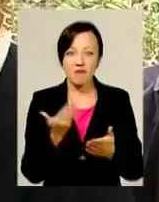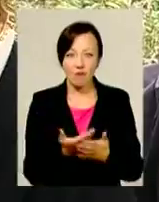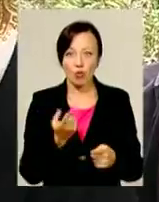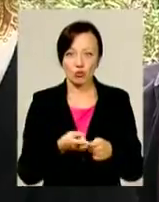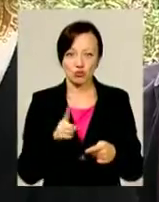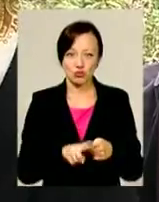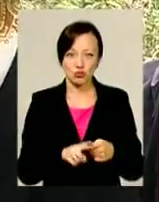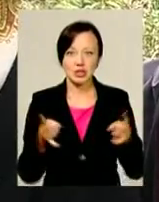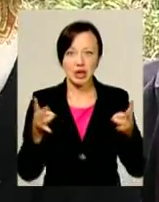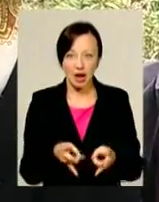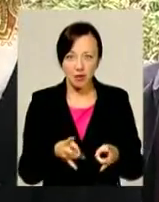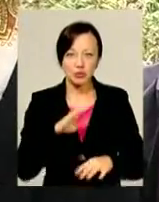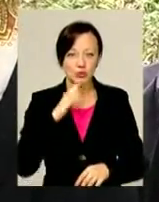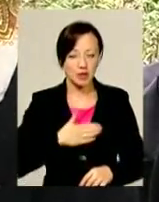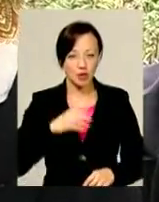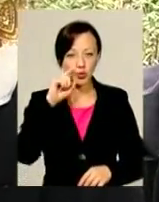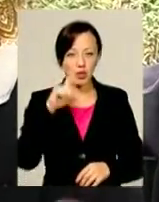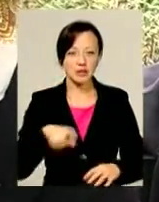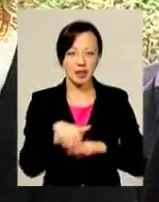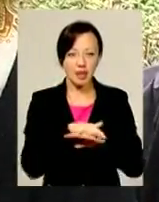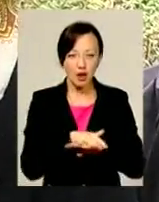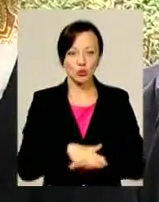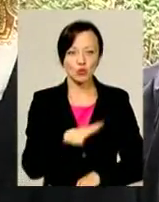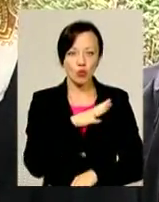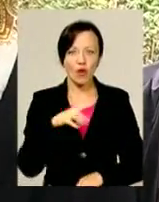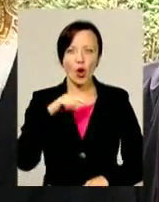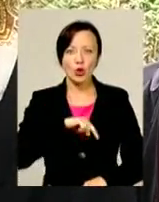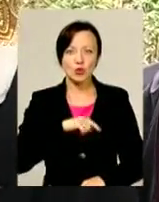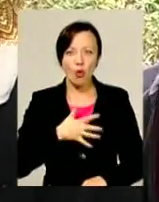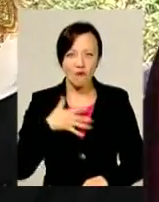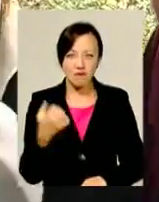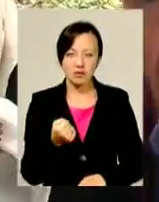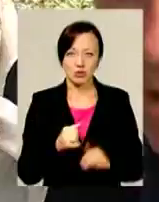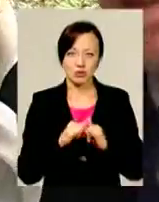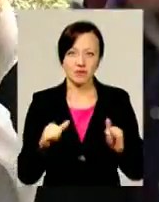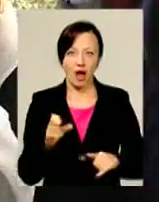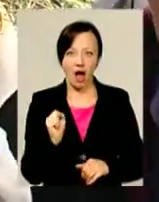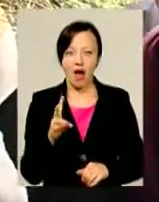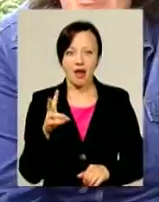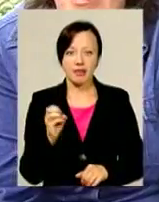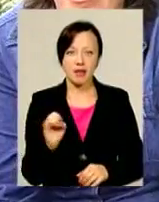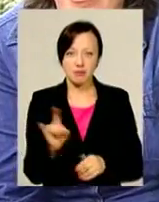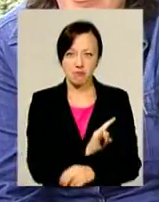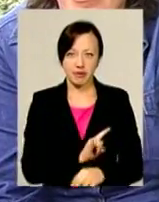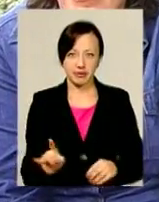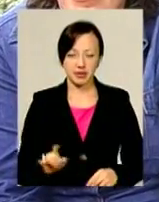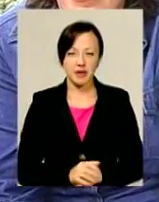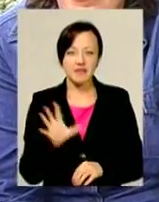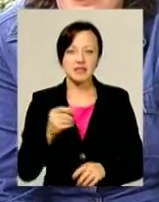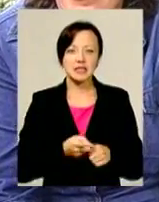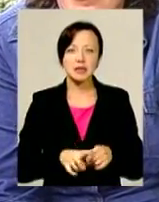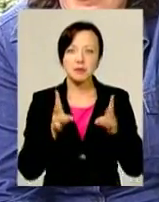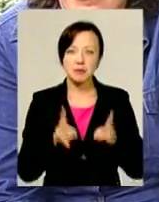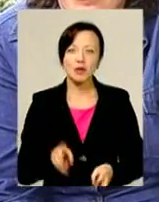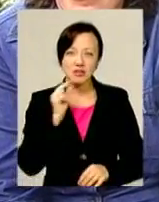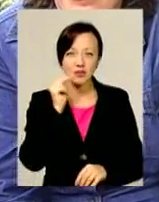що треба, щоб наш український народ був духовно розвинутий. А не на брехні. У всіх цих бідах